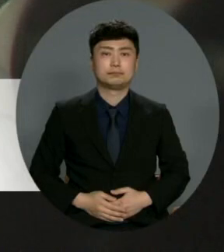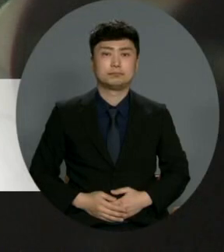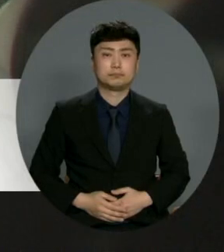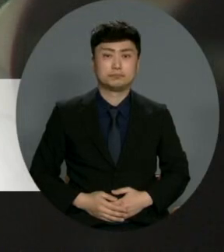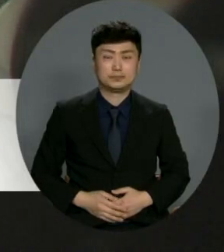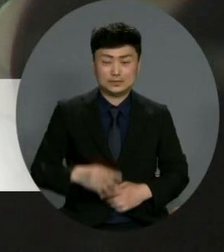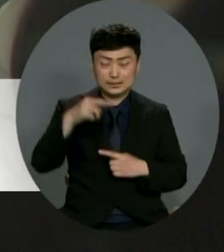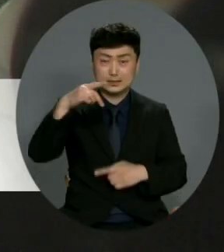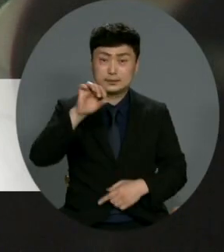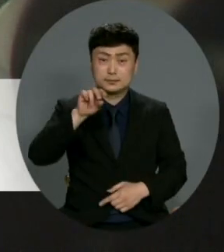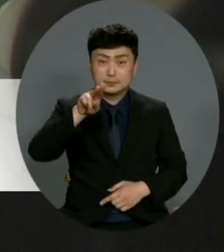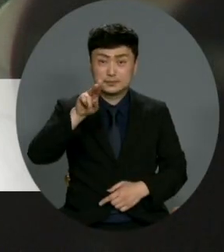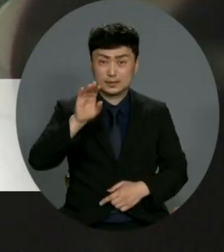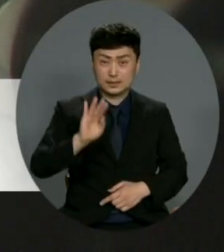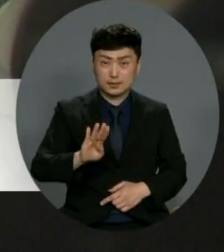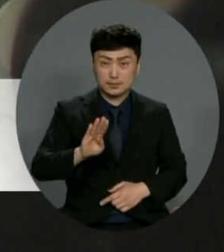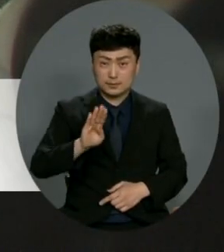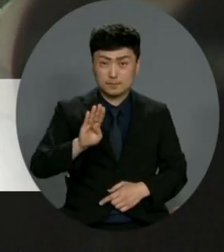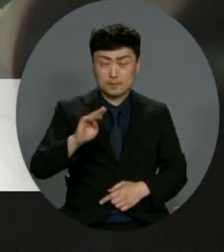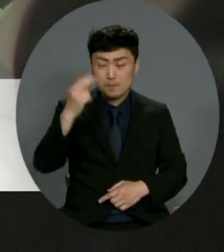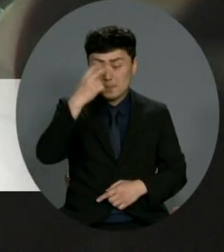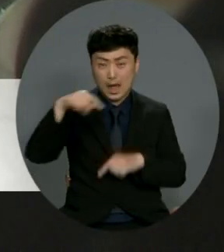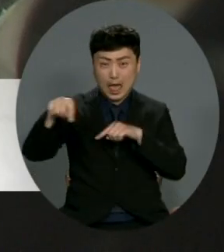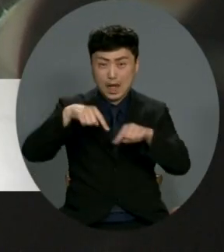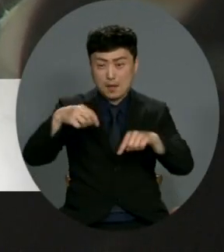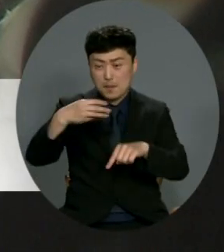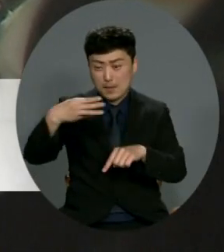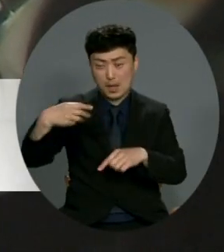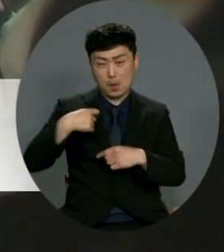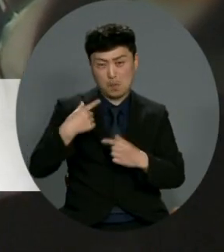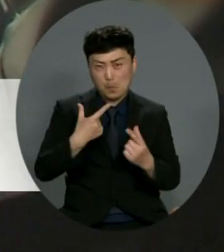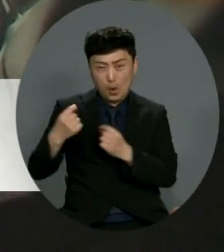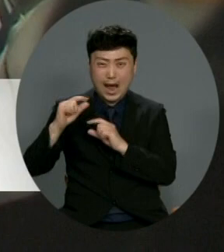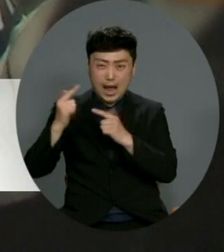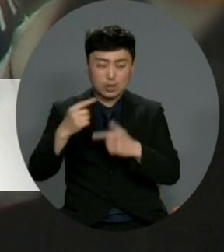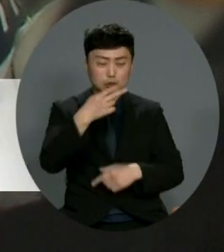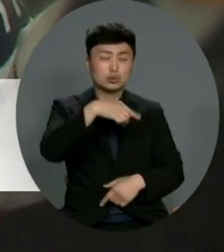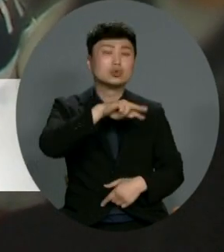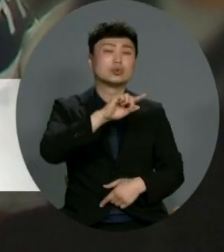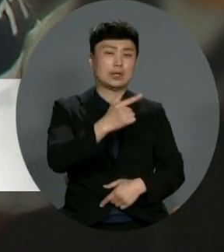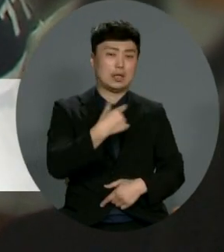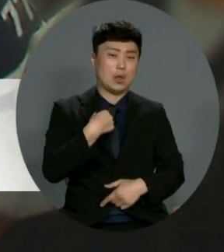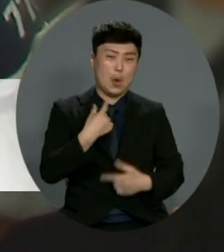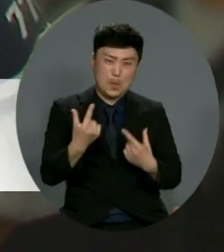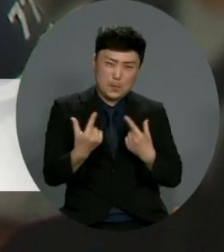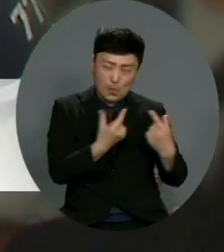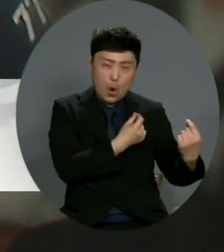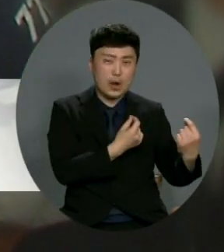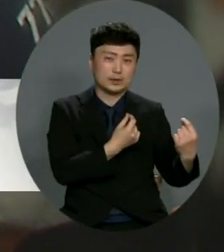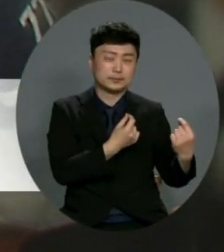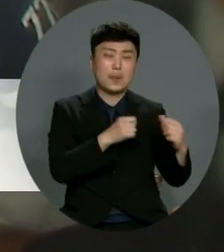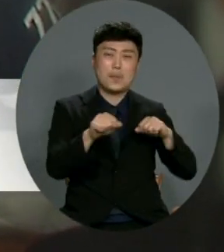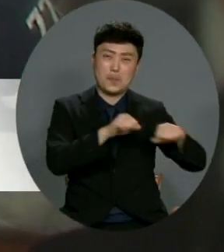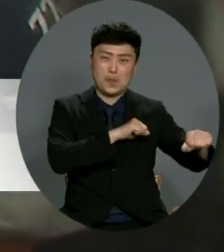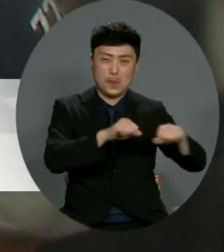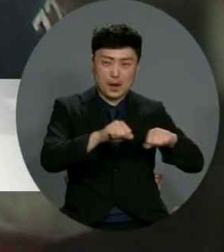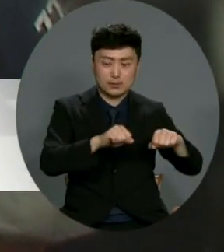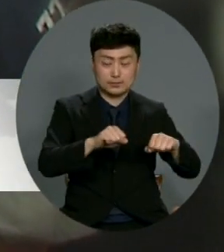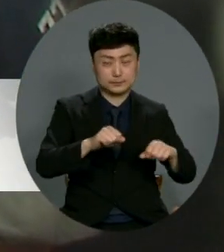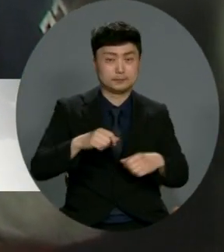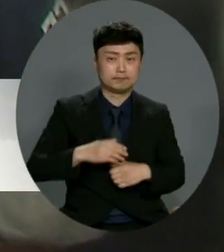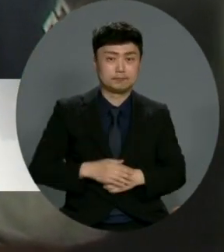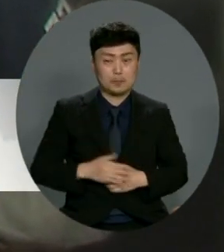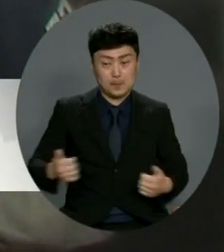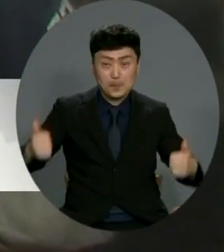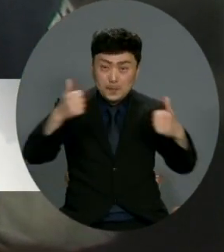이승엽 감독이 삼성이 아닌 두산 유니폼을 입고 대구를 처음으로 찾았습니다. 많은 야구 팬들이 흥미롭게 기다려온